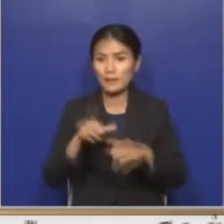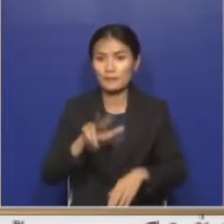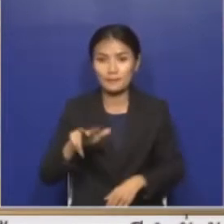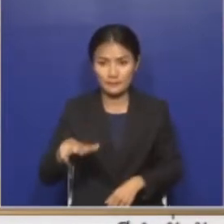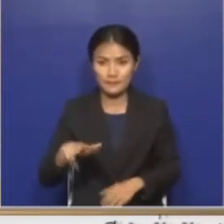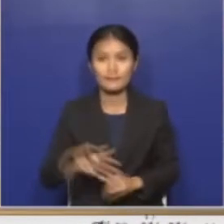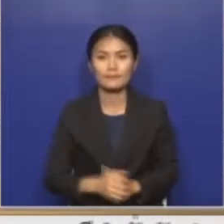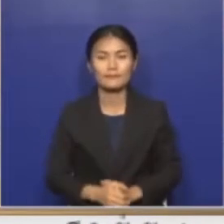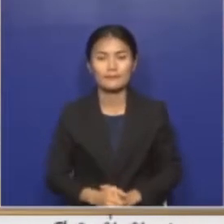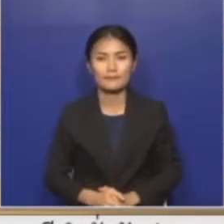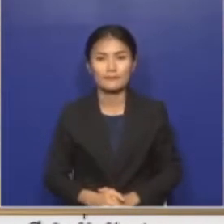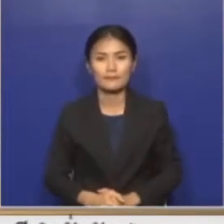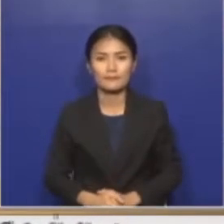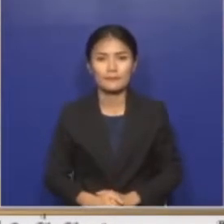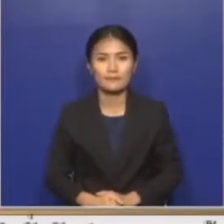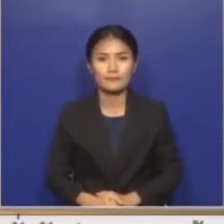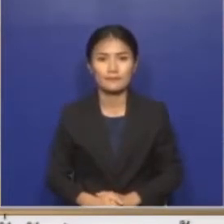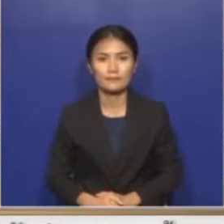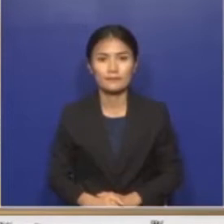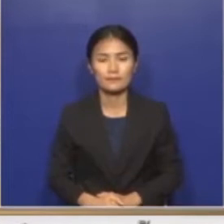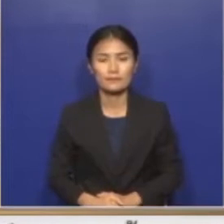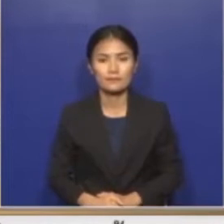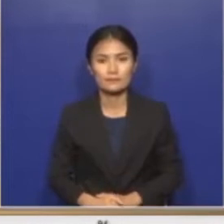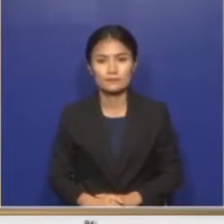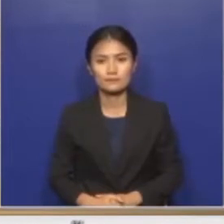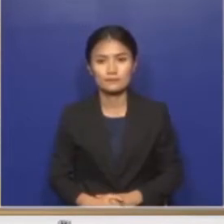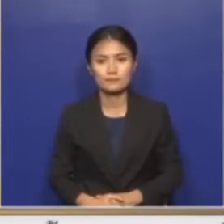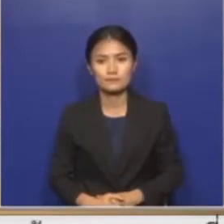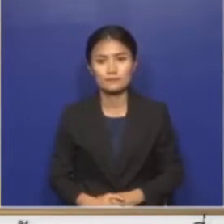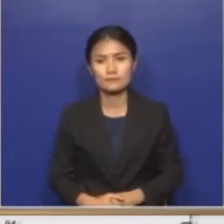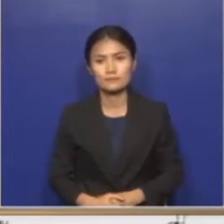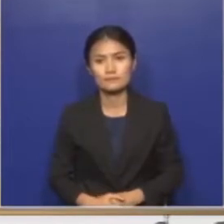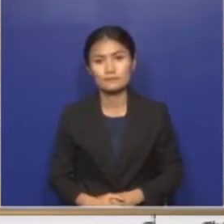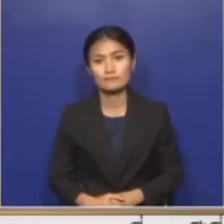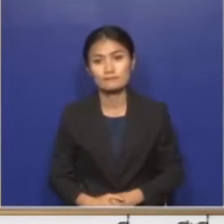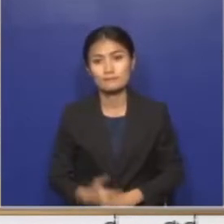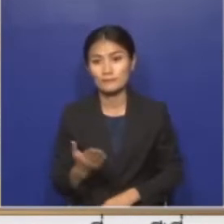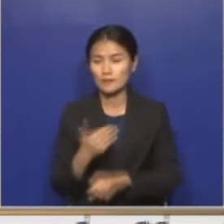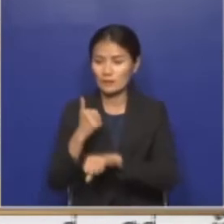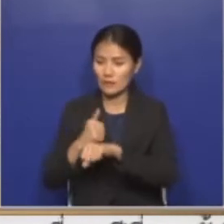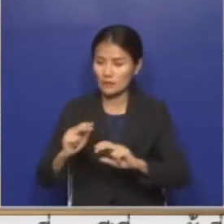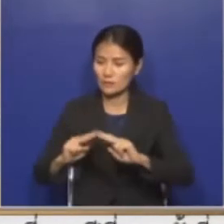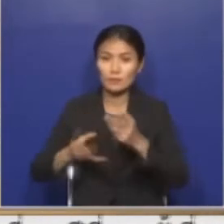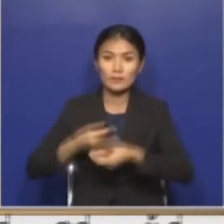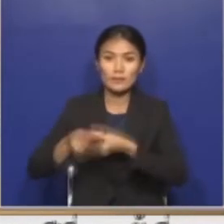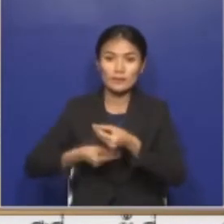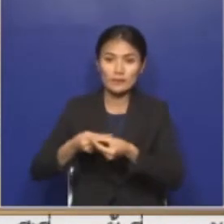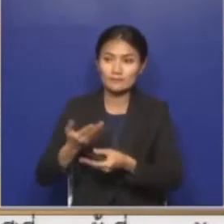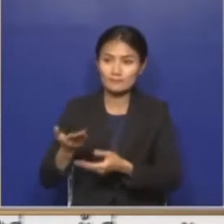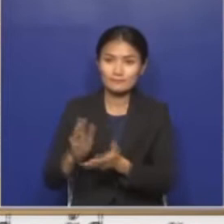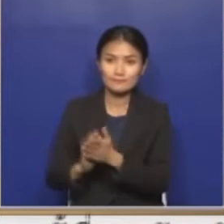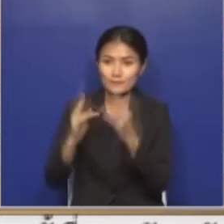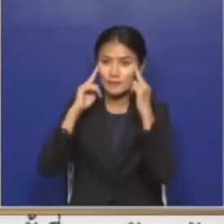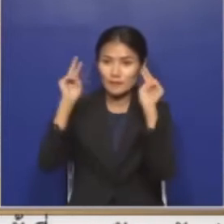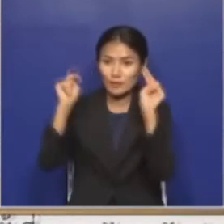ธรรมทานครับอ่ะเต็มที่ท่านน้ำตรีประกาศกระทรวงพาณิชย์เนี่ยซึ่งเป็นตัวแทนของ